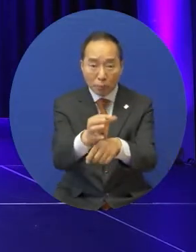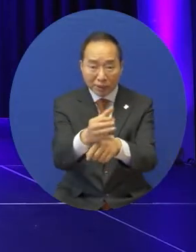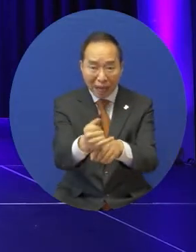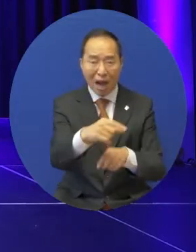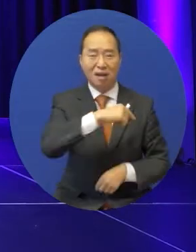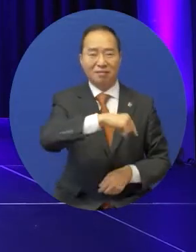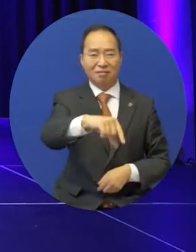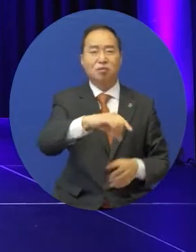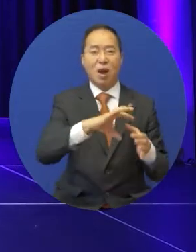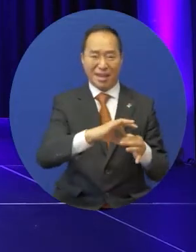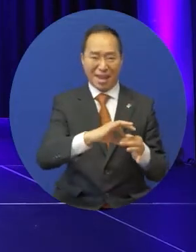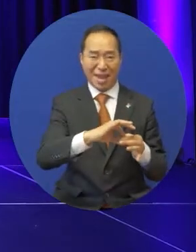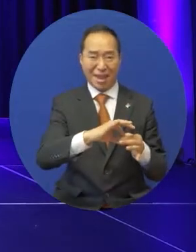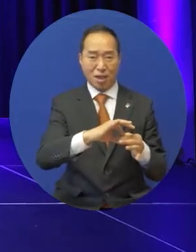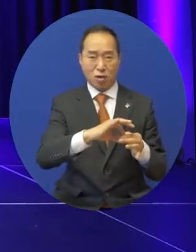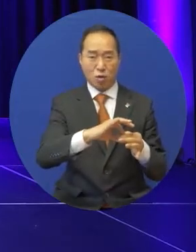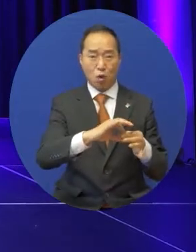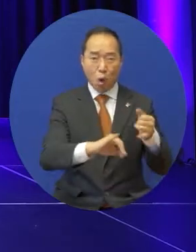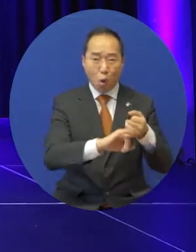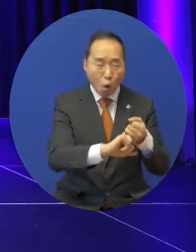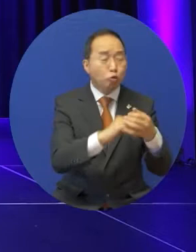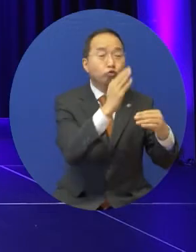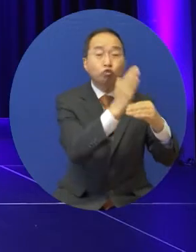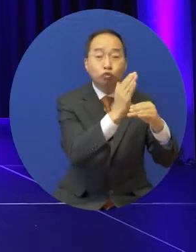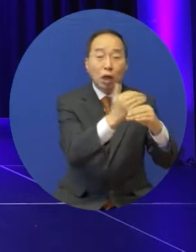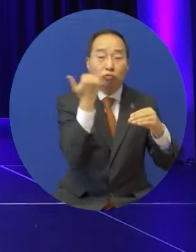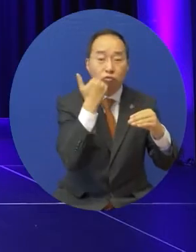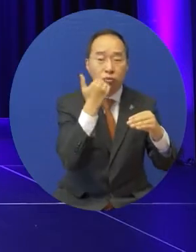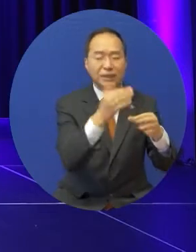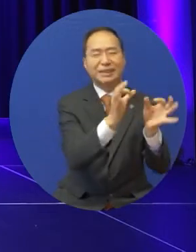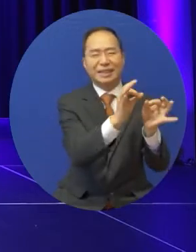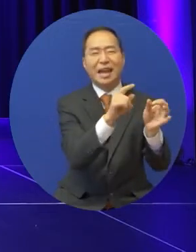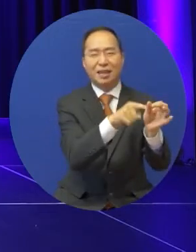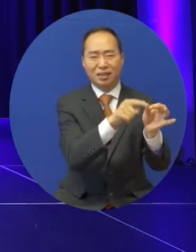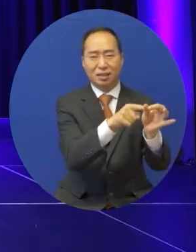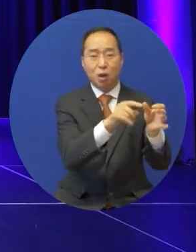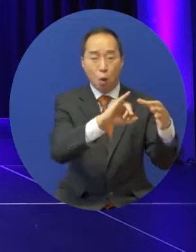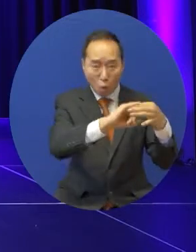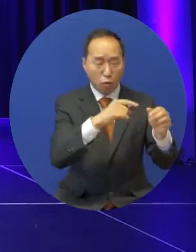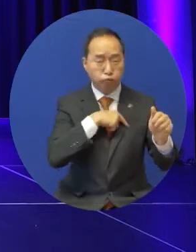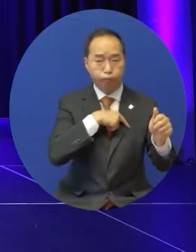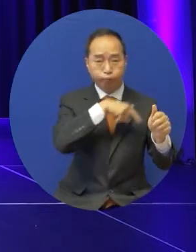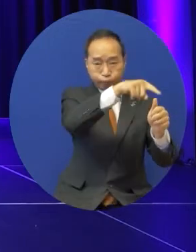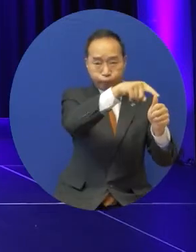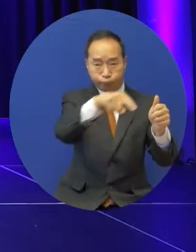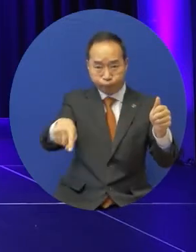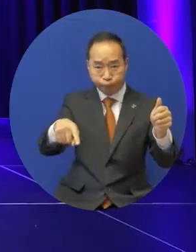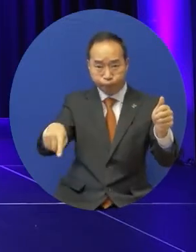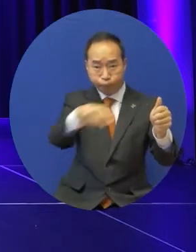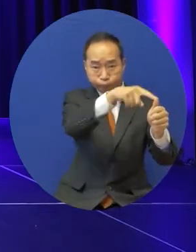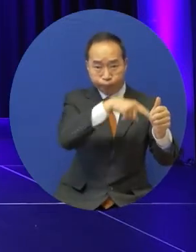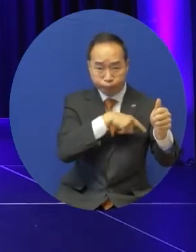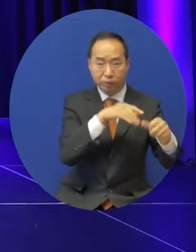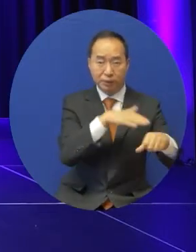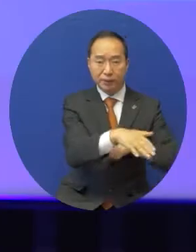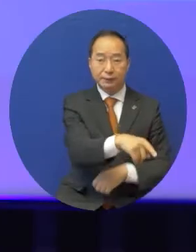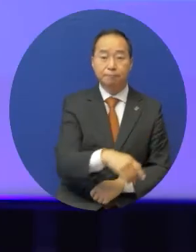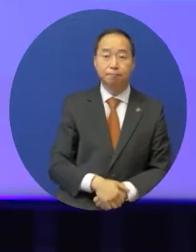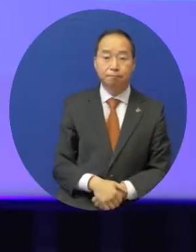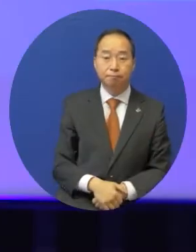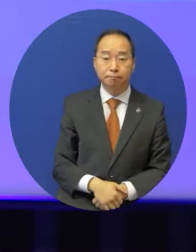금융. 근데 그 사이에 반드시 은행이라고 하는 중간자가 있다는